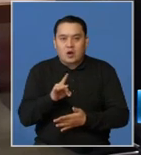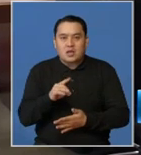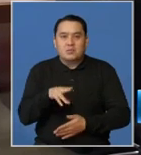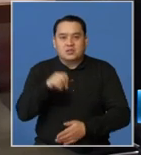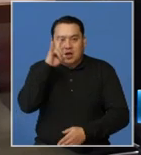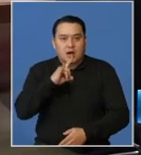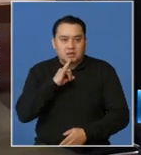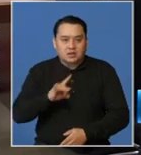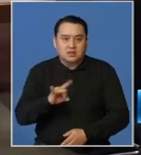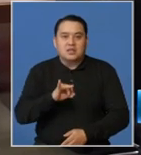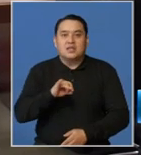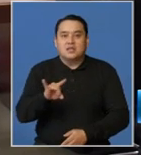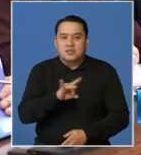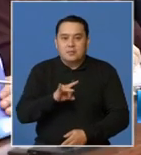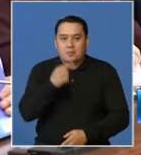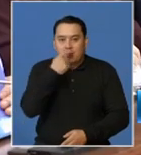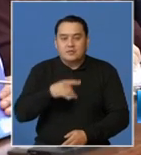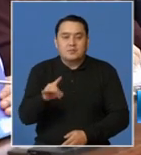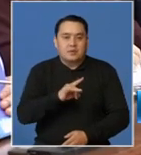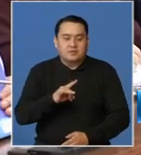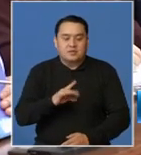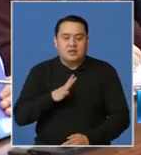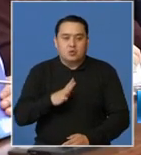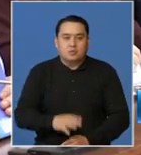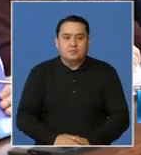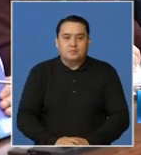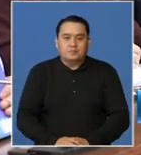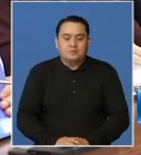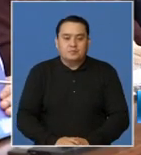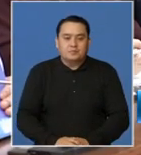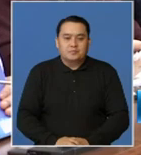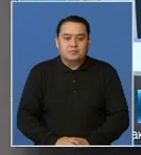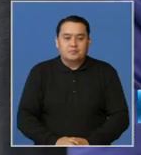Это Ембекши, Казахский, Илийский, а также Панфиловские районы.